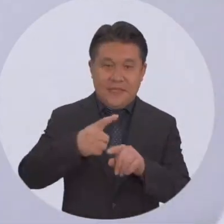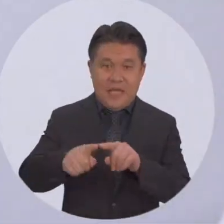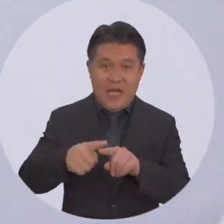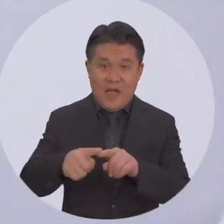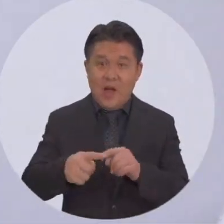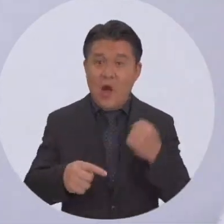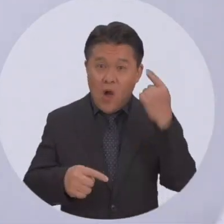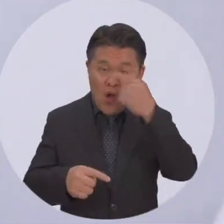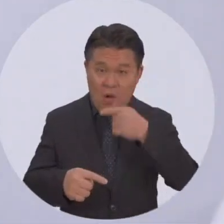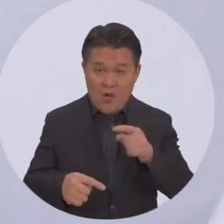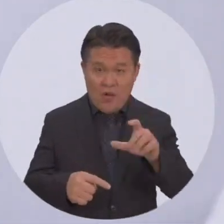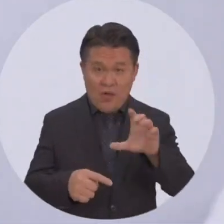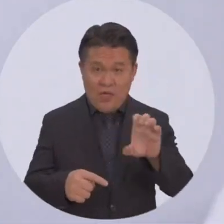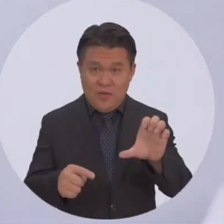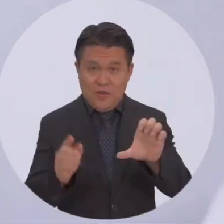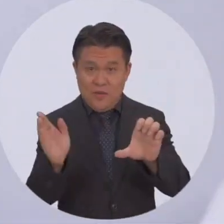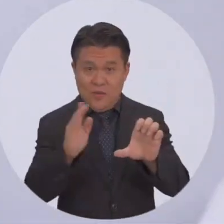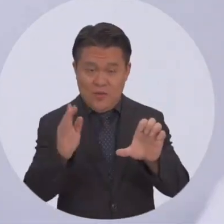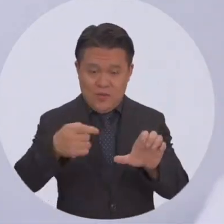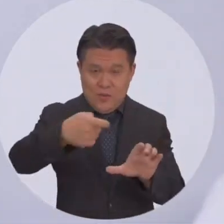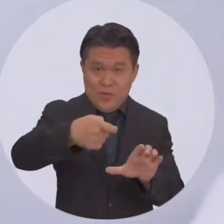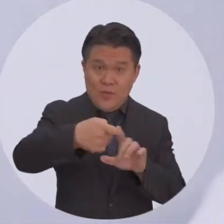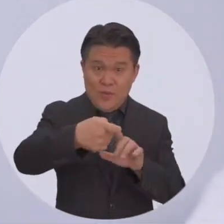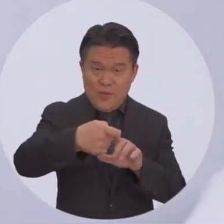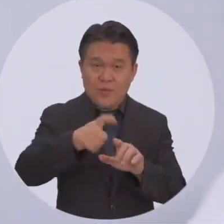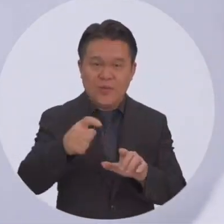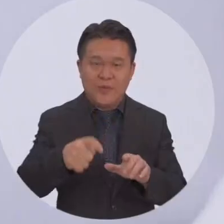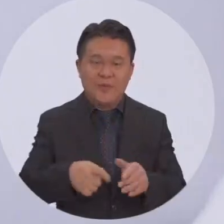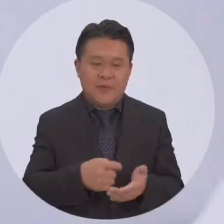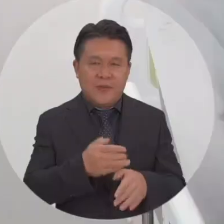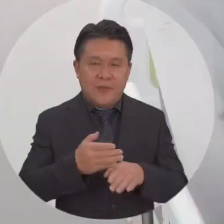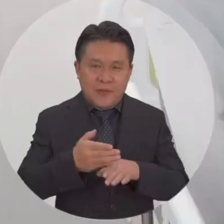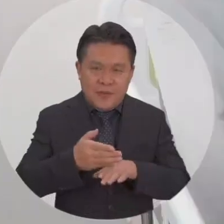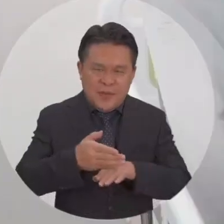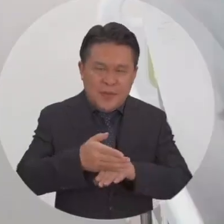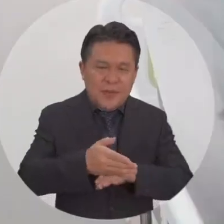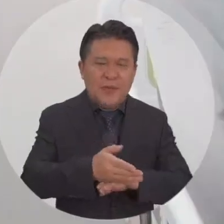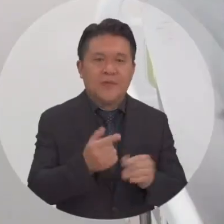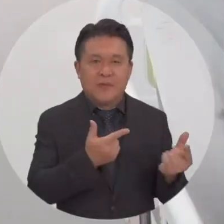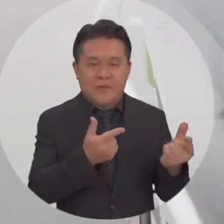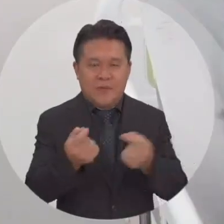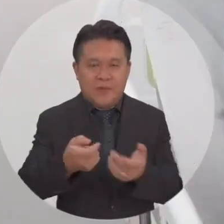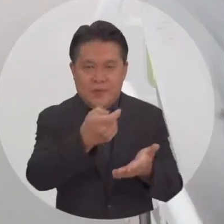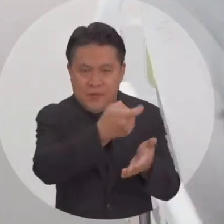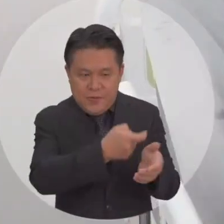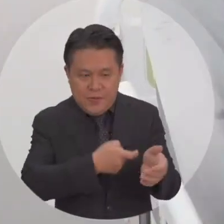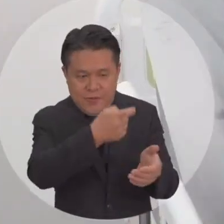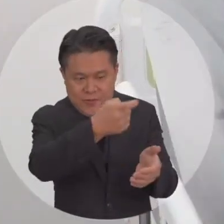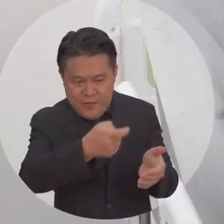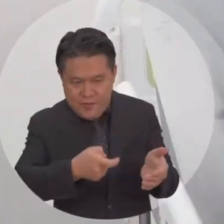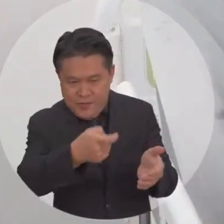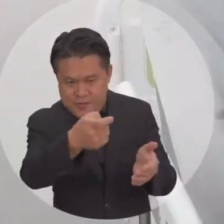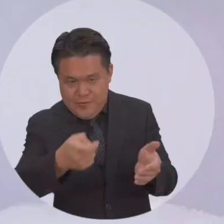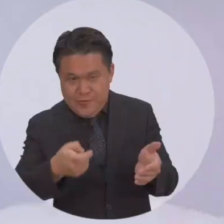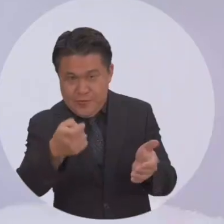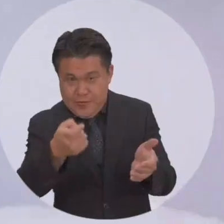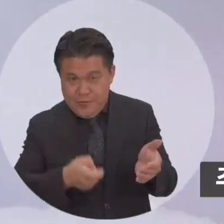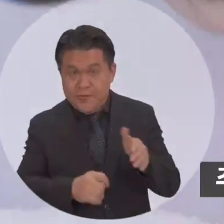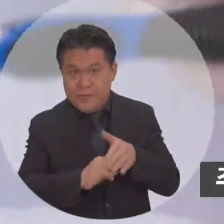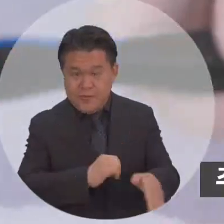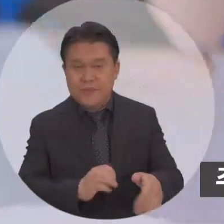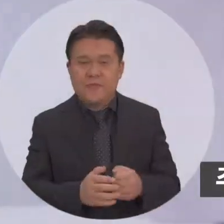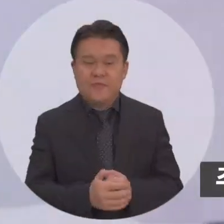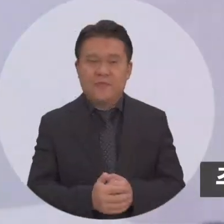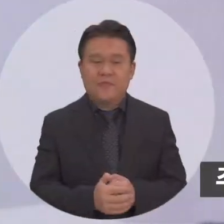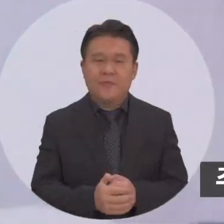면도날은 얼굴 피부와 45도 각도를 유지하며 조금씩 일정한 속도로 면도해줍니다.